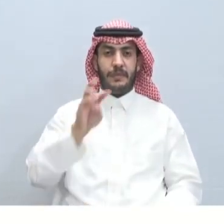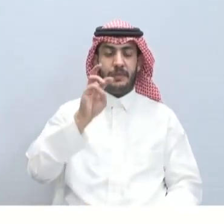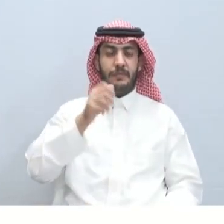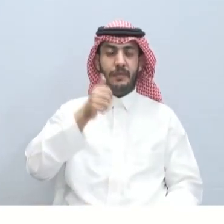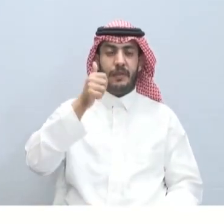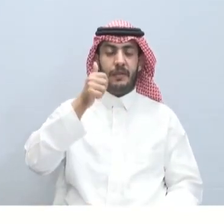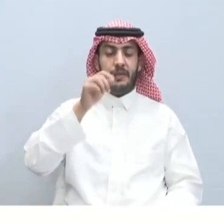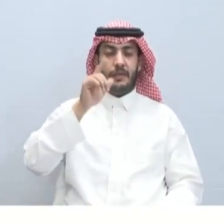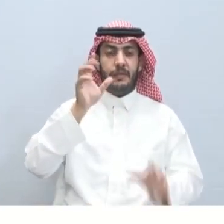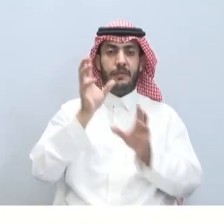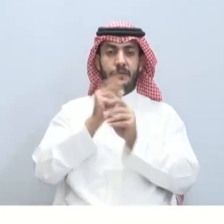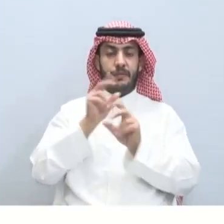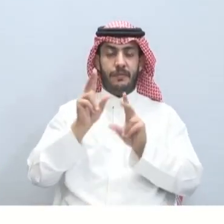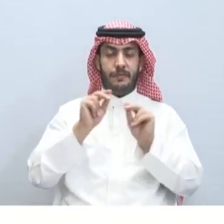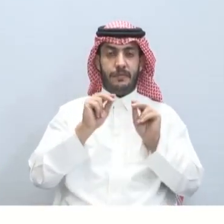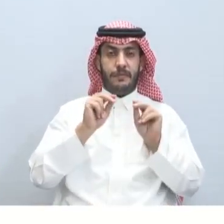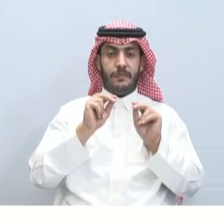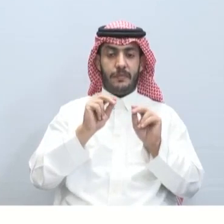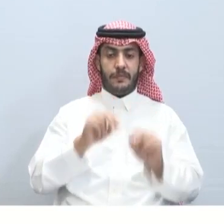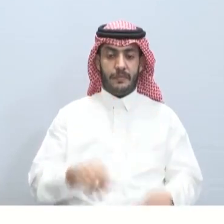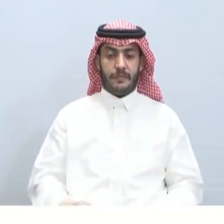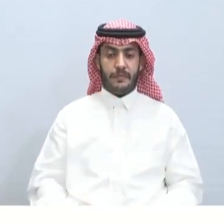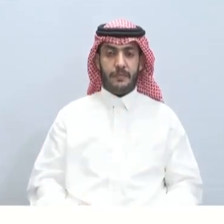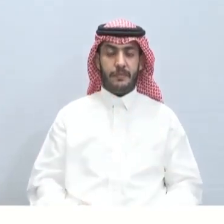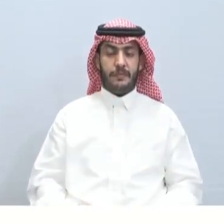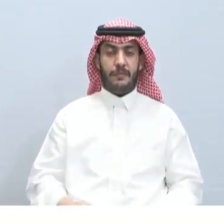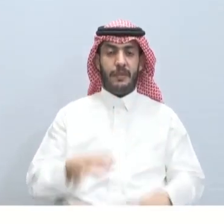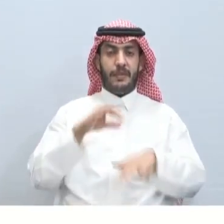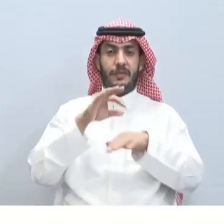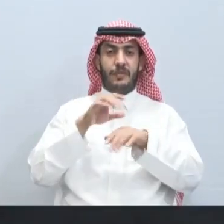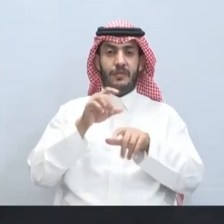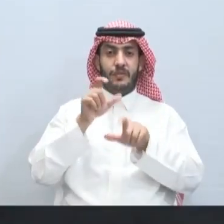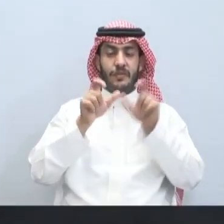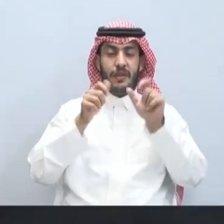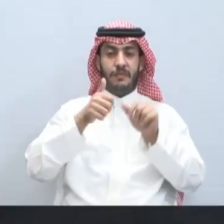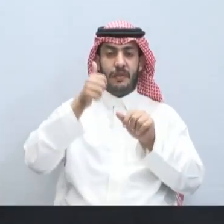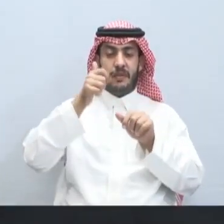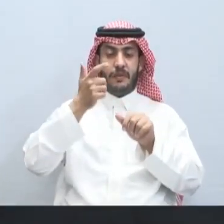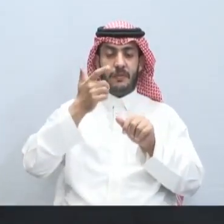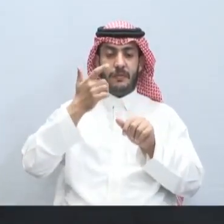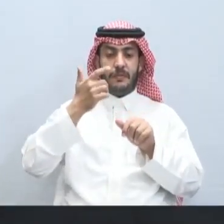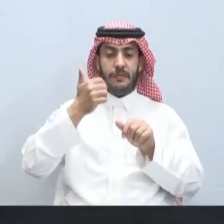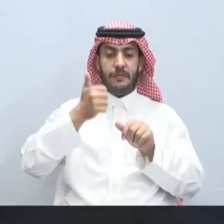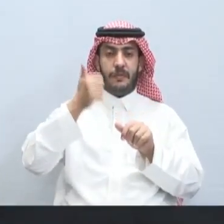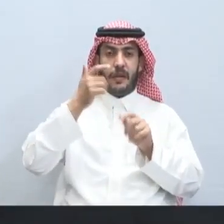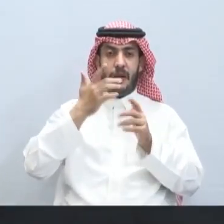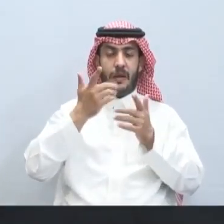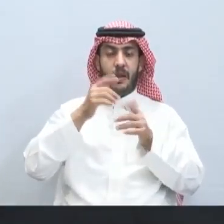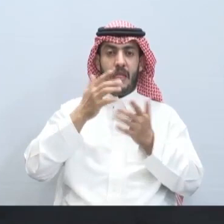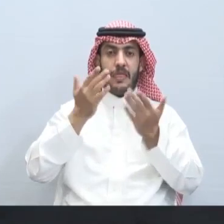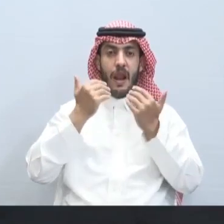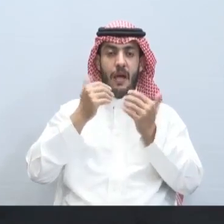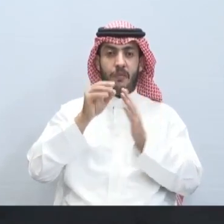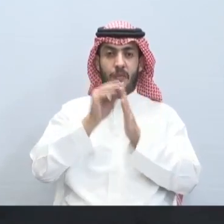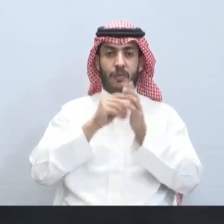هذا السوق بمعنى ما هي امكانات الاشخاص الموجودين في هذا السوق ما هي حجم الطلبات ما